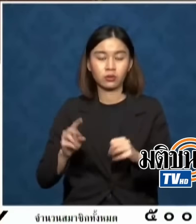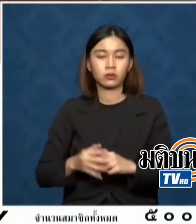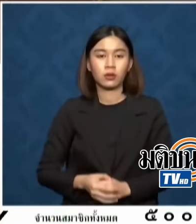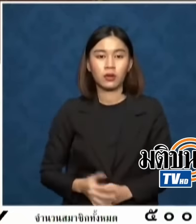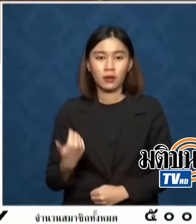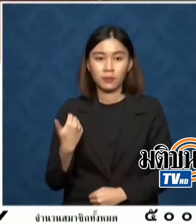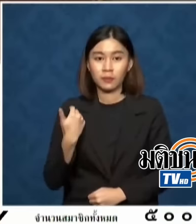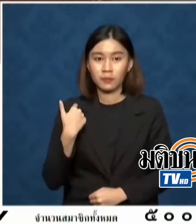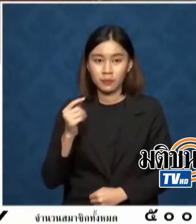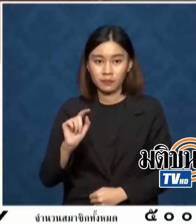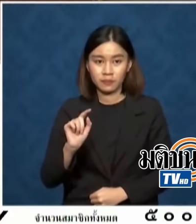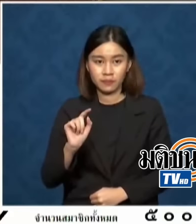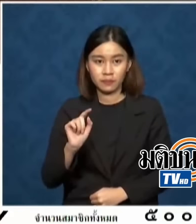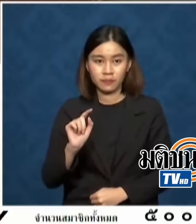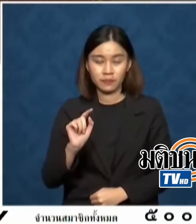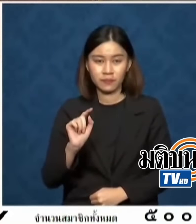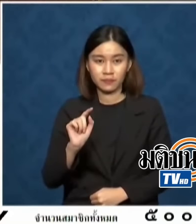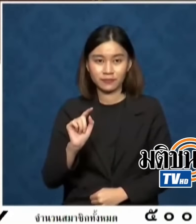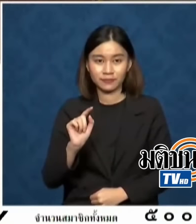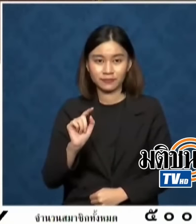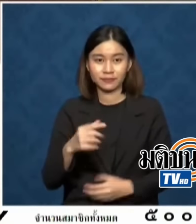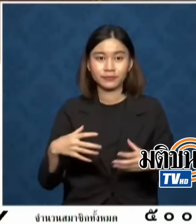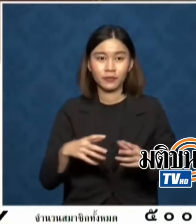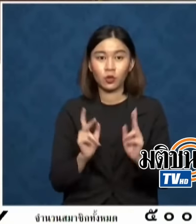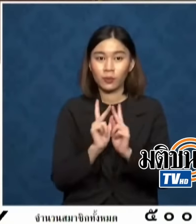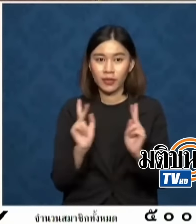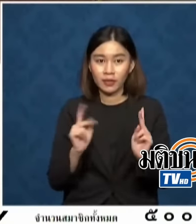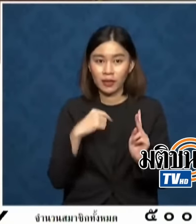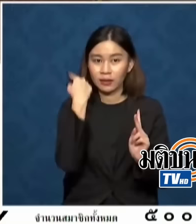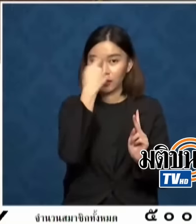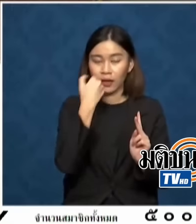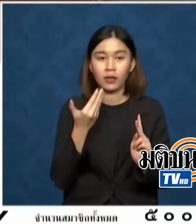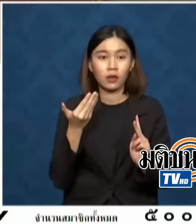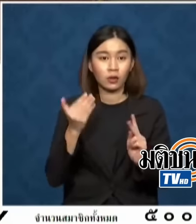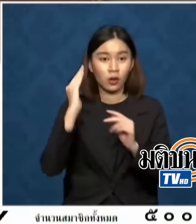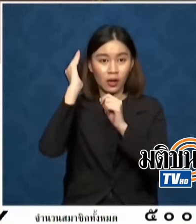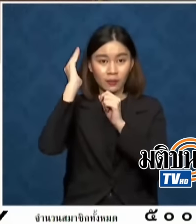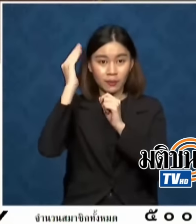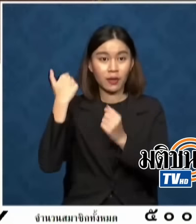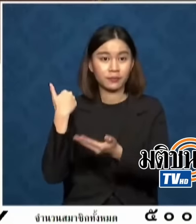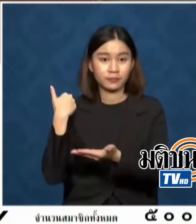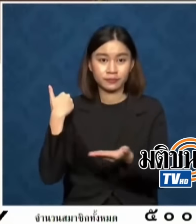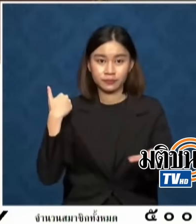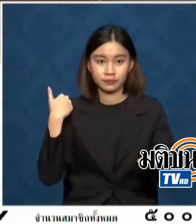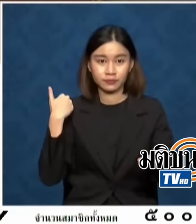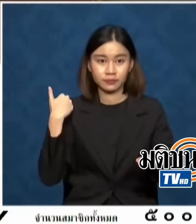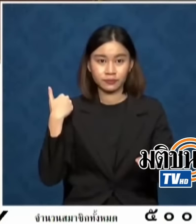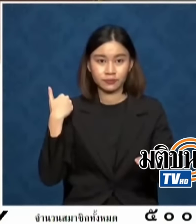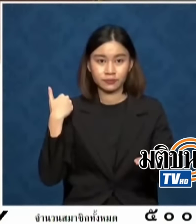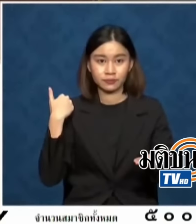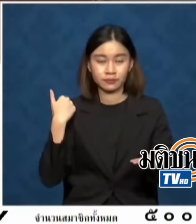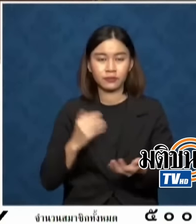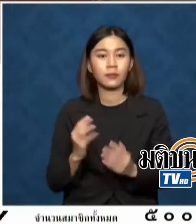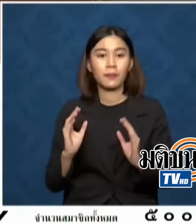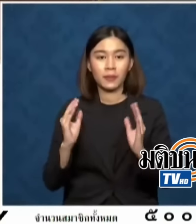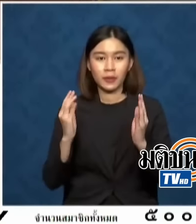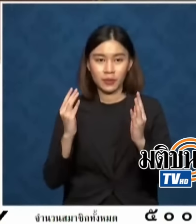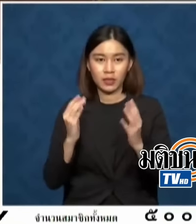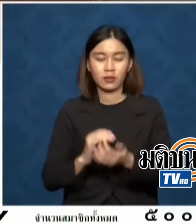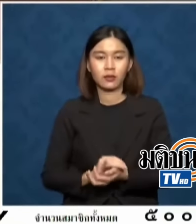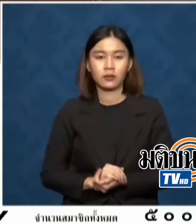ยังมีท่านกรรมธิการท่านใดนะครับจะขออภิปรายไหมครับไม่มีแล้วนะ